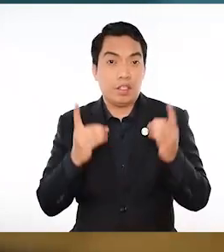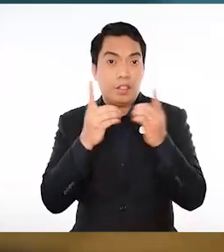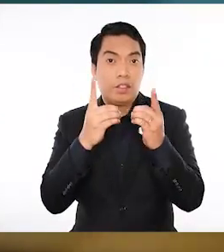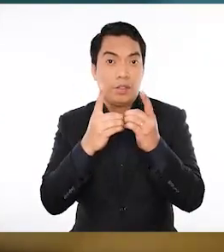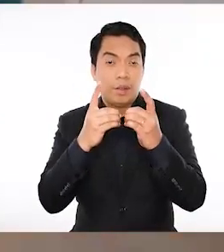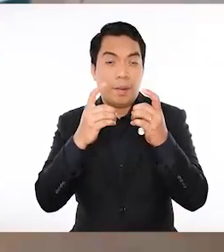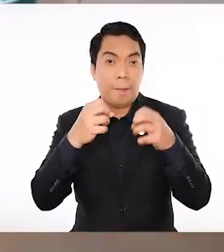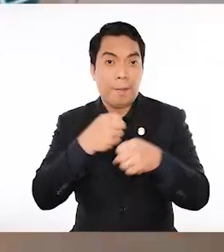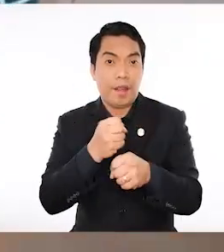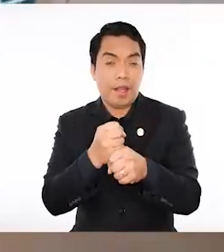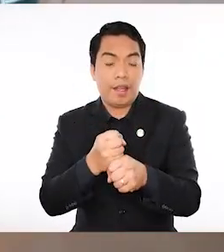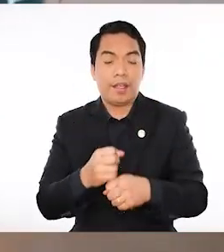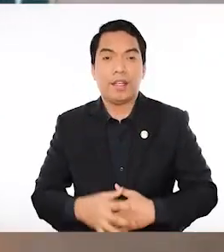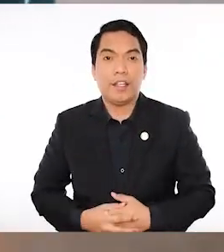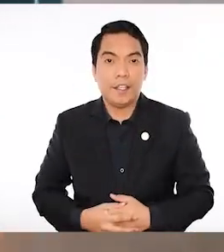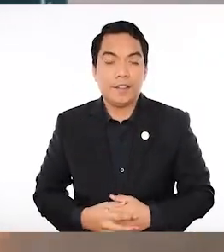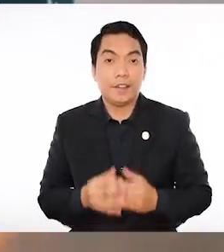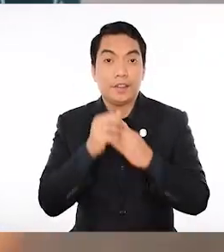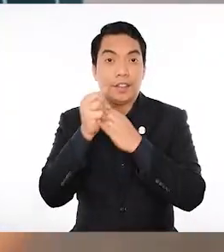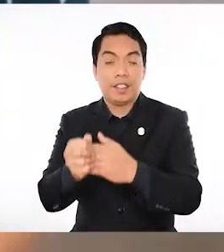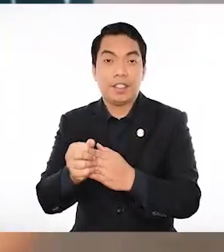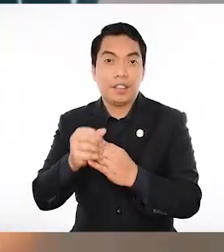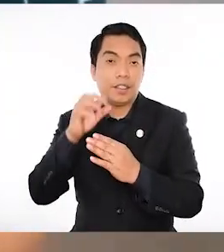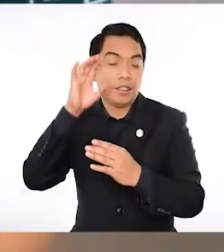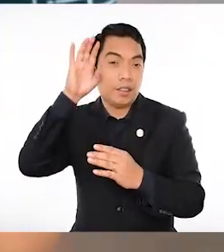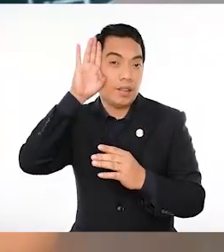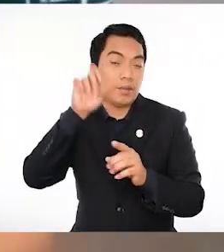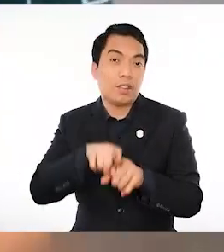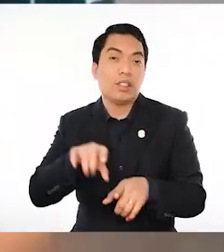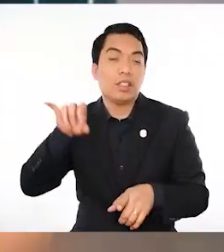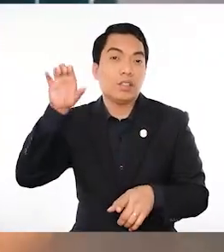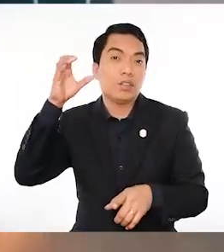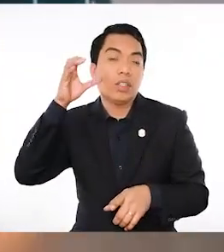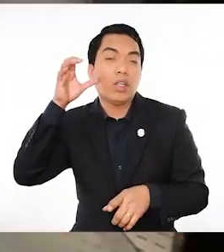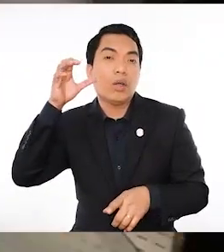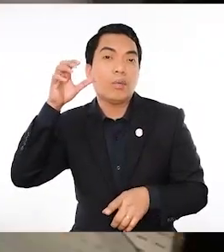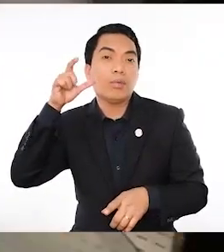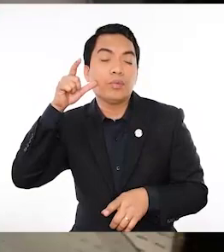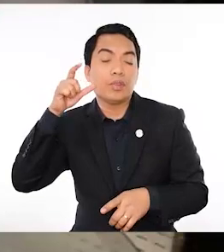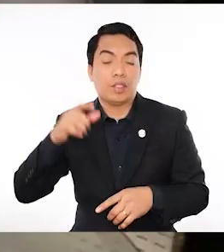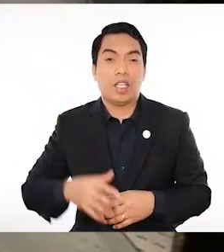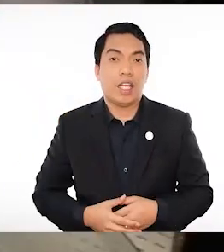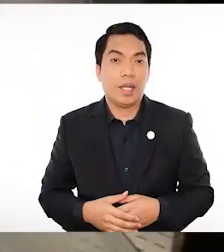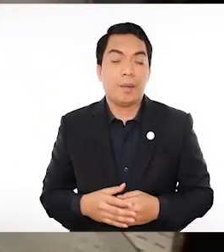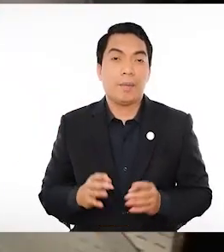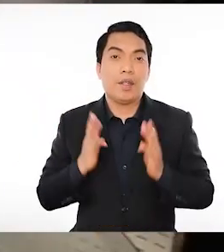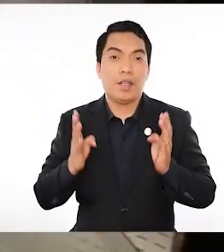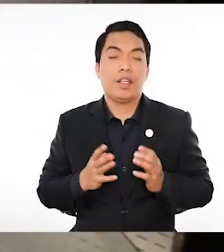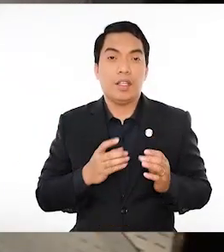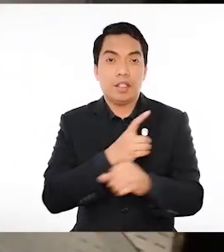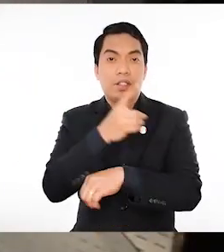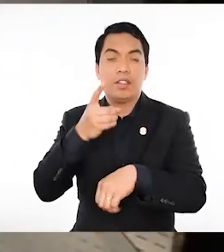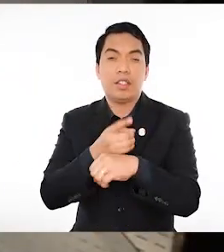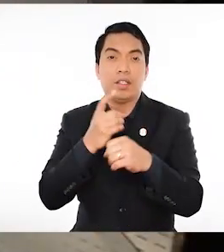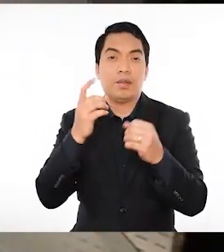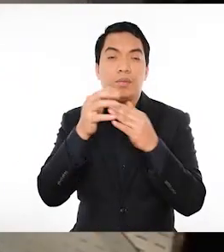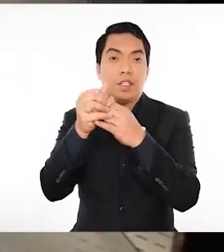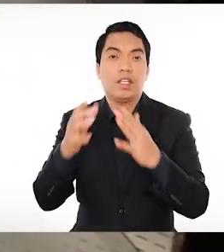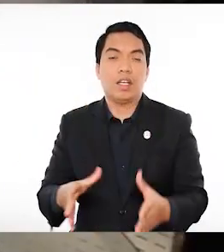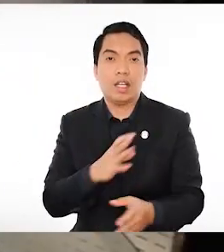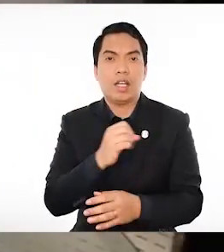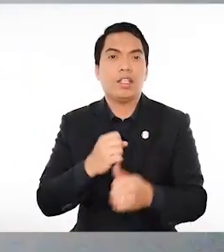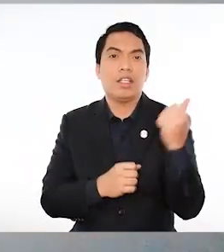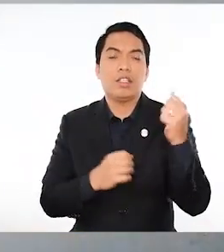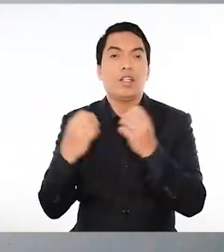making. Pinaunahan ng kapatid na Chenjo Lumutia, binhi district president, at ng ibang mga may tungkulin sa